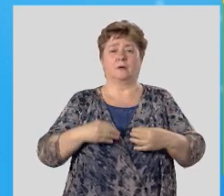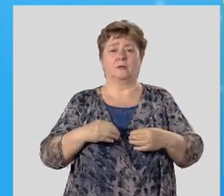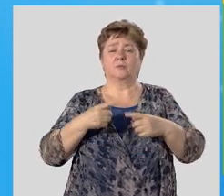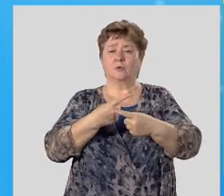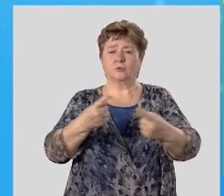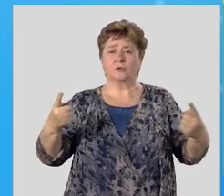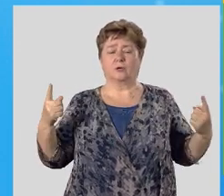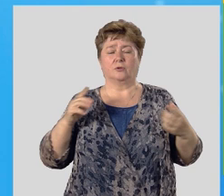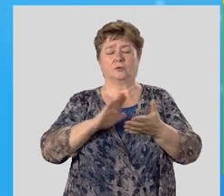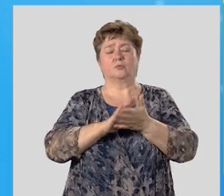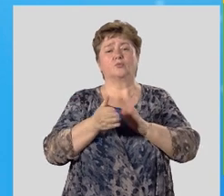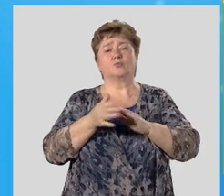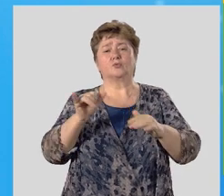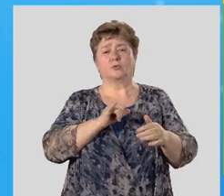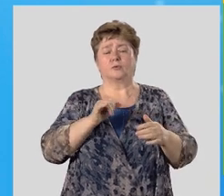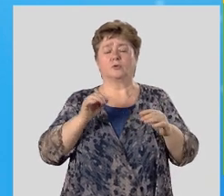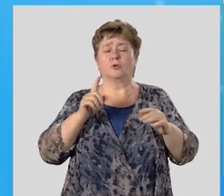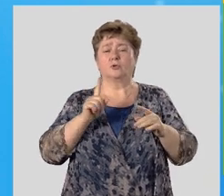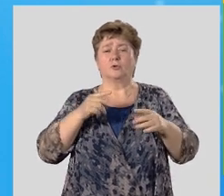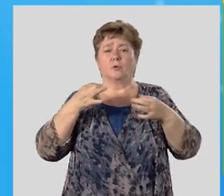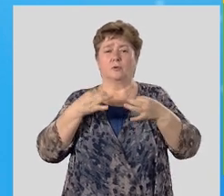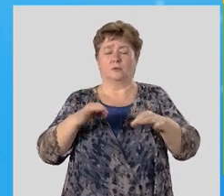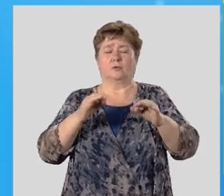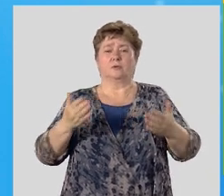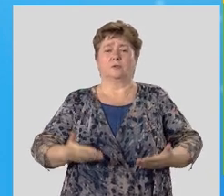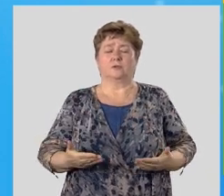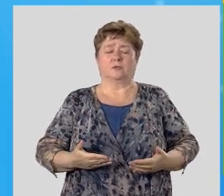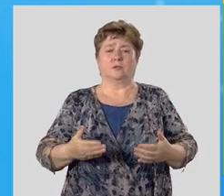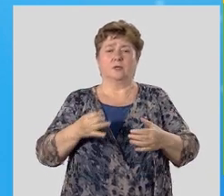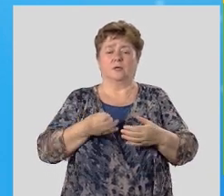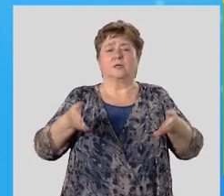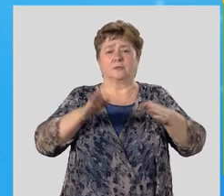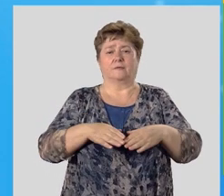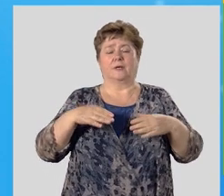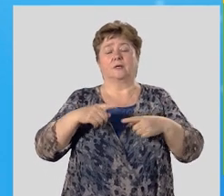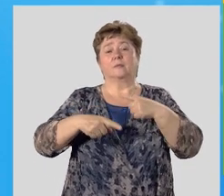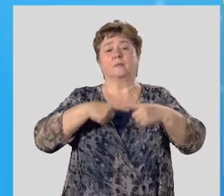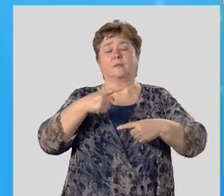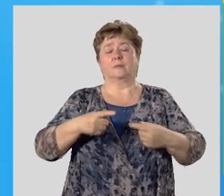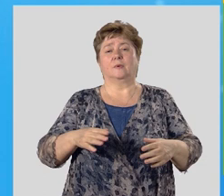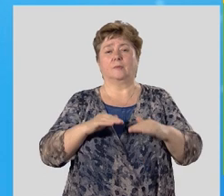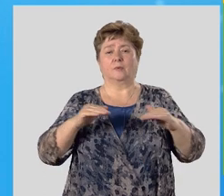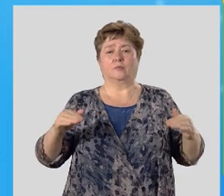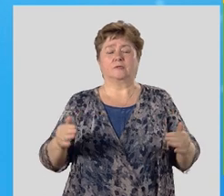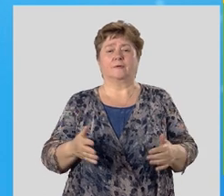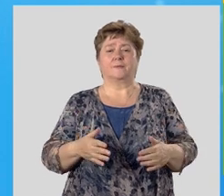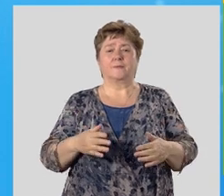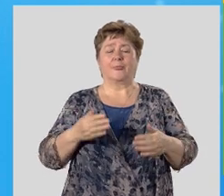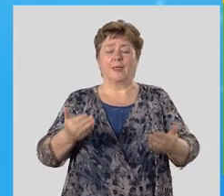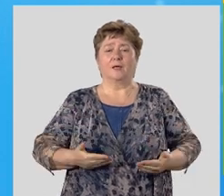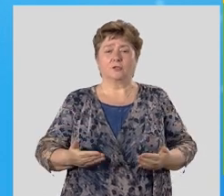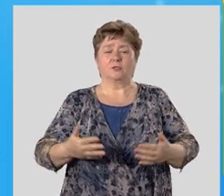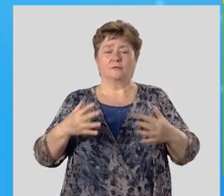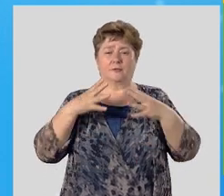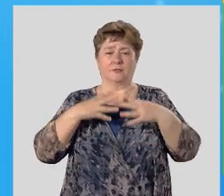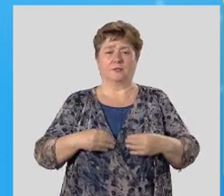условиям, что позволяет им выживать и оставлять потомство. Итак, живые